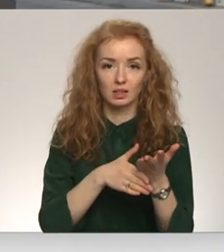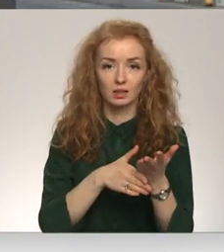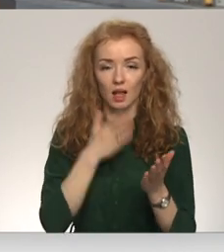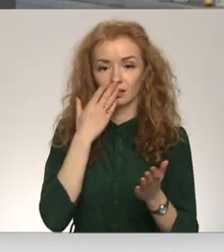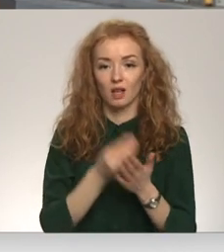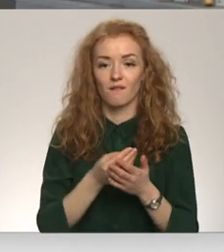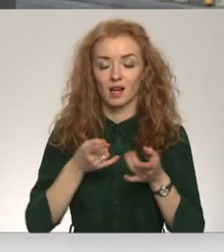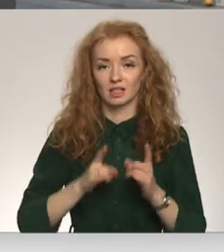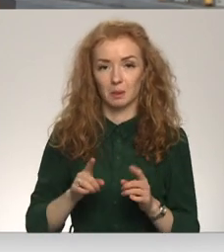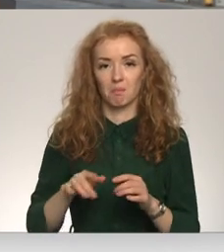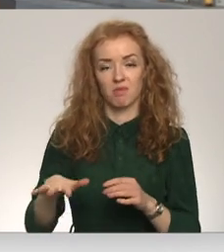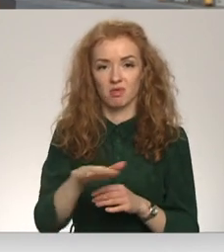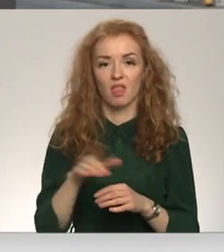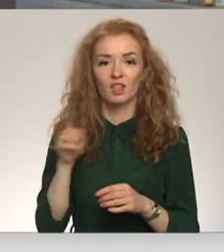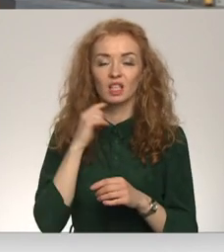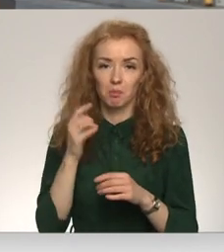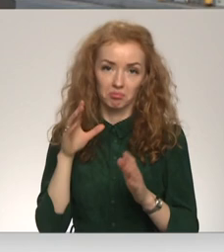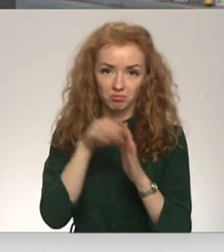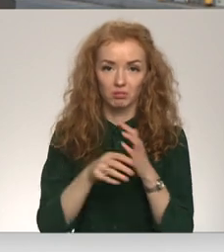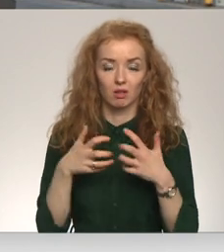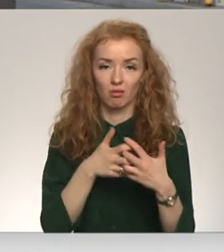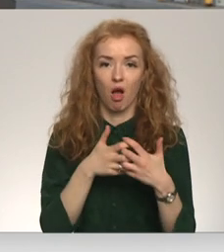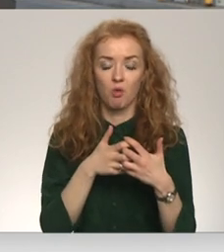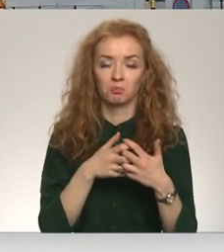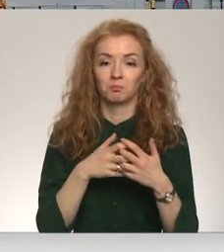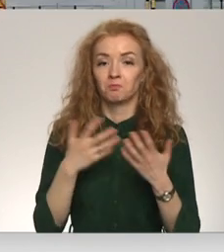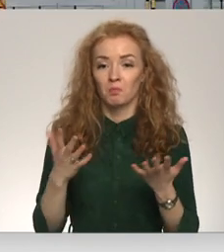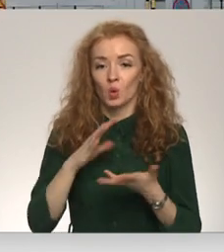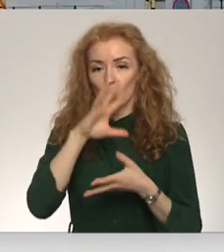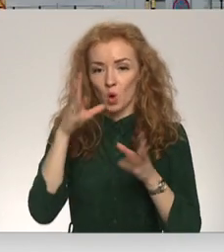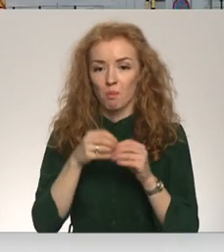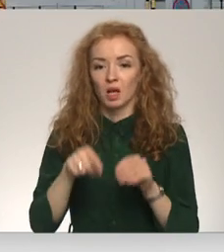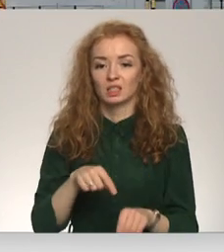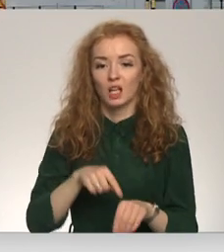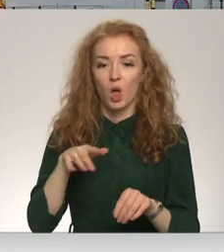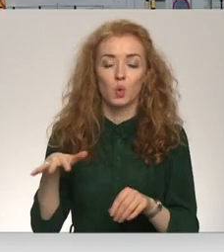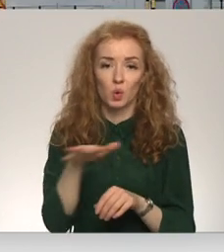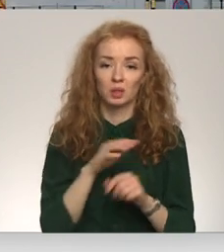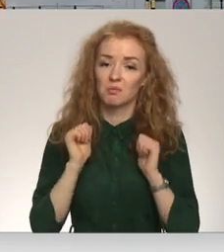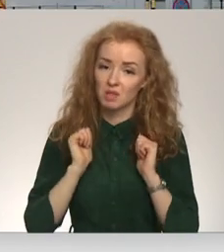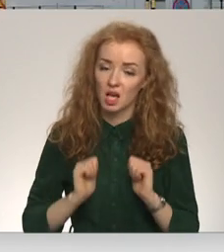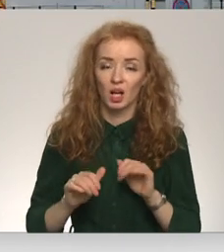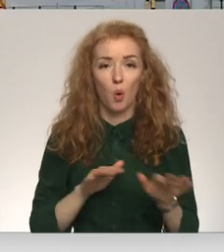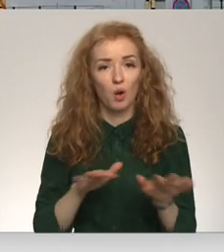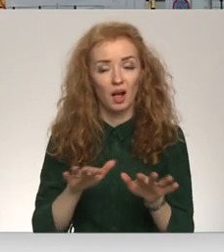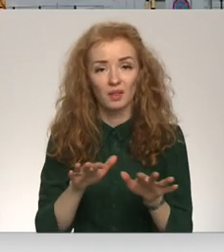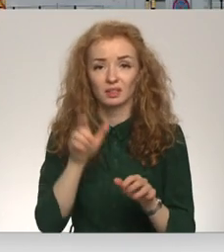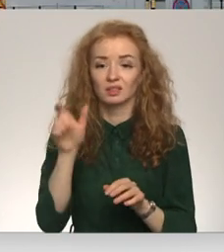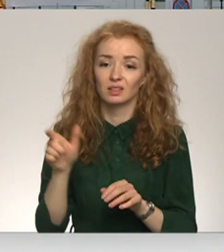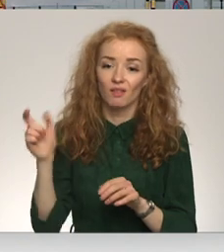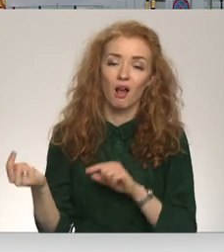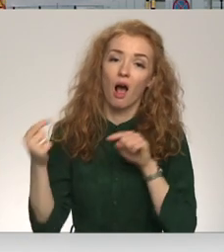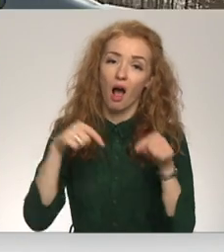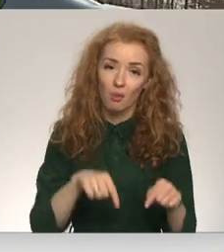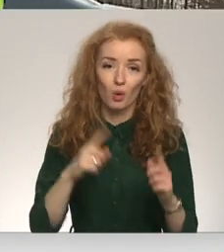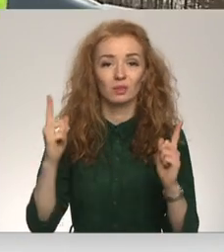proti karot par Ukrainu. Bet kopumā šeit kopējā atmosfēra ir mierīga, organizēta, cilvēki atbrauc,